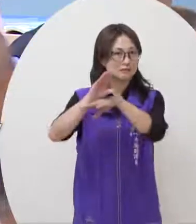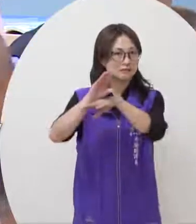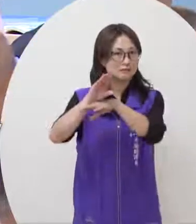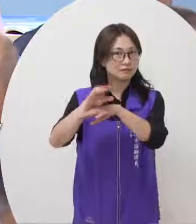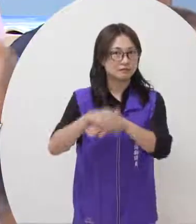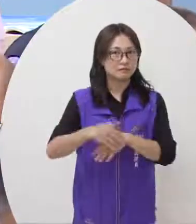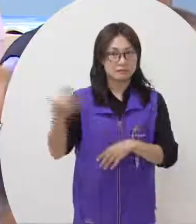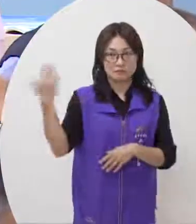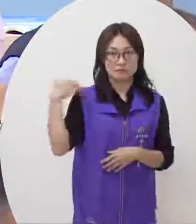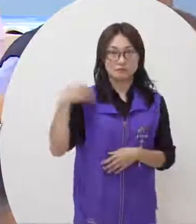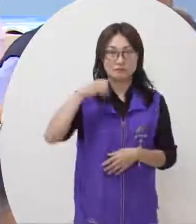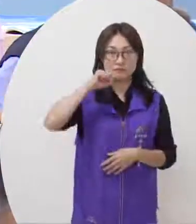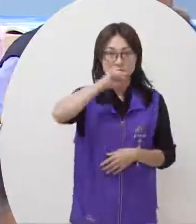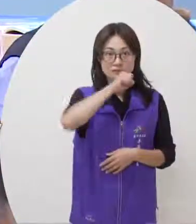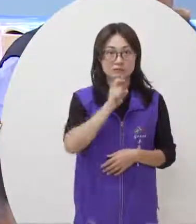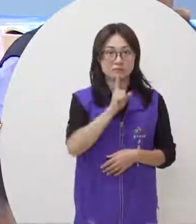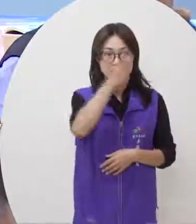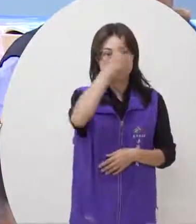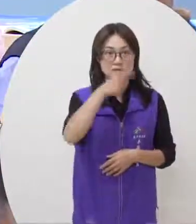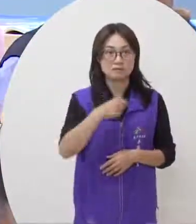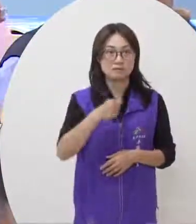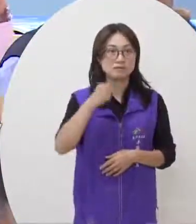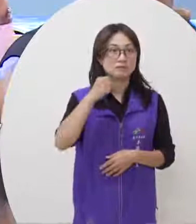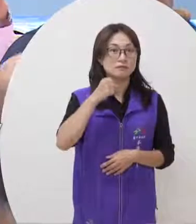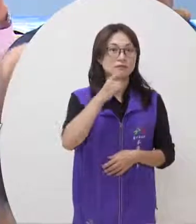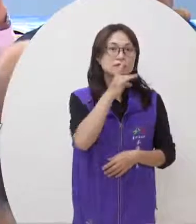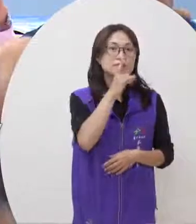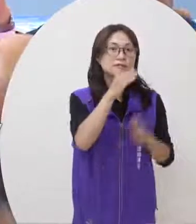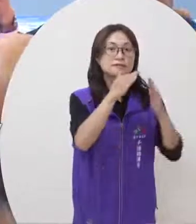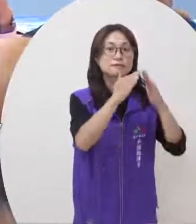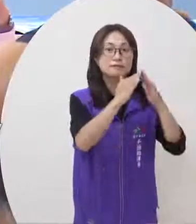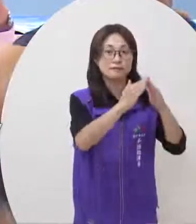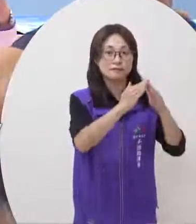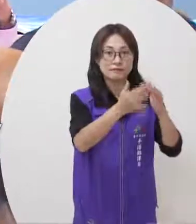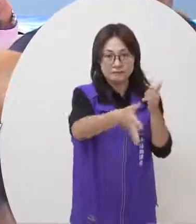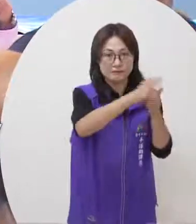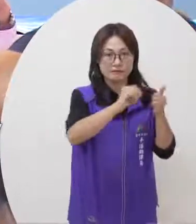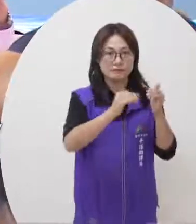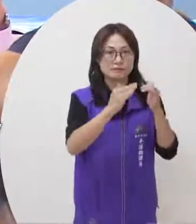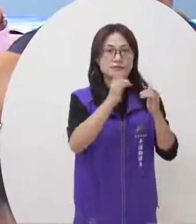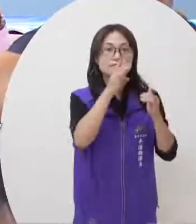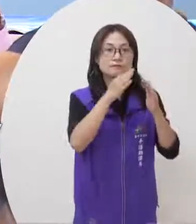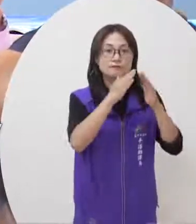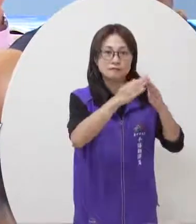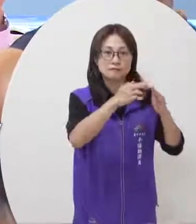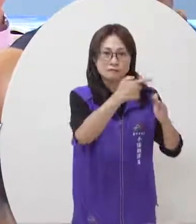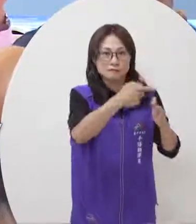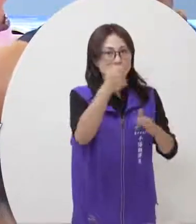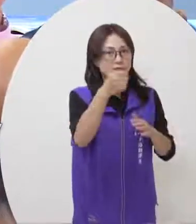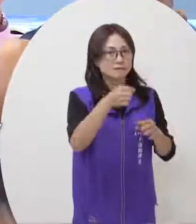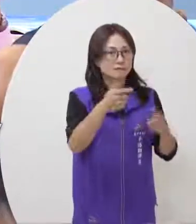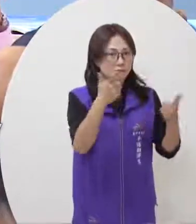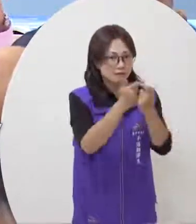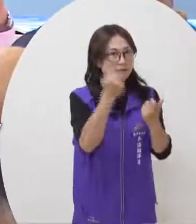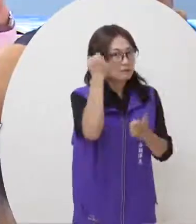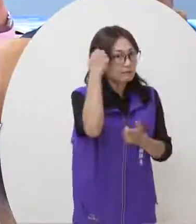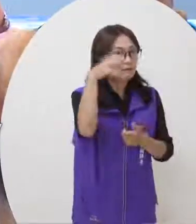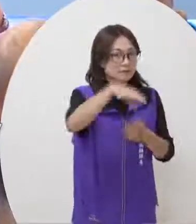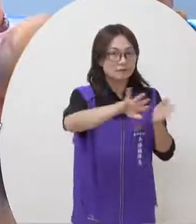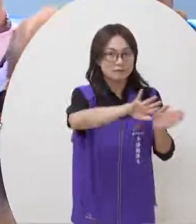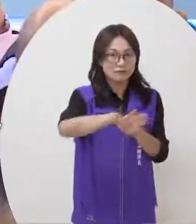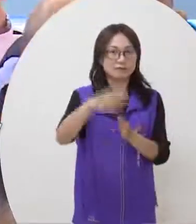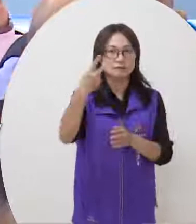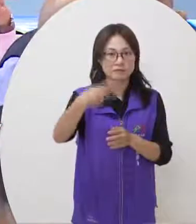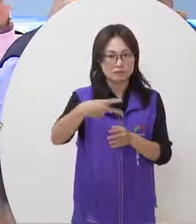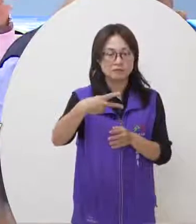全台湾唯一只有台中市是一个最好居住的地方以外，就是我们的一个坐公